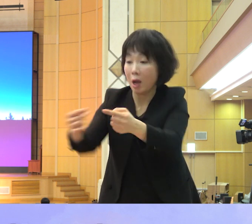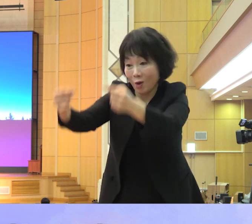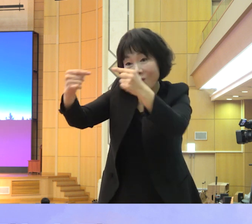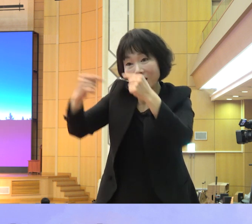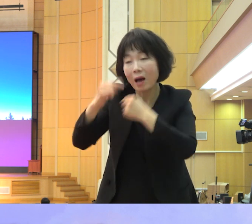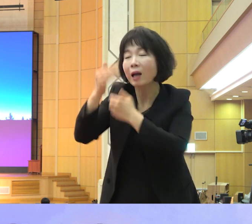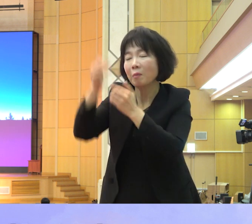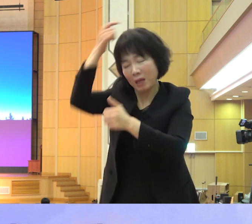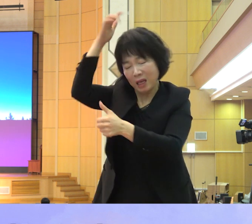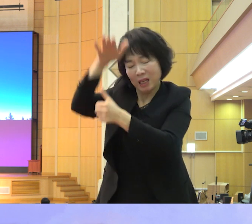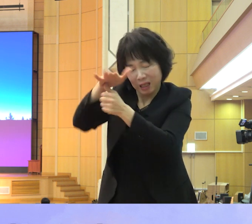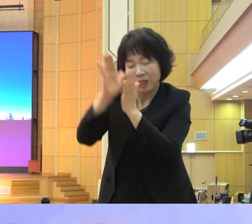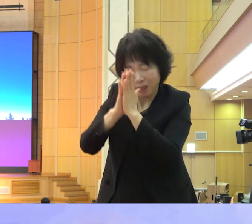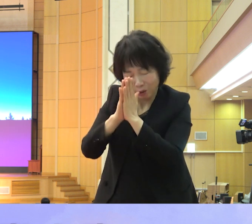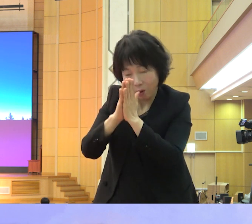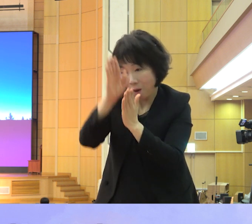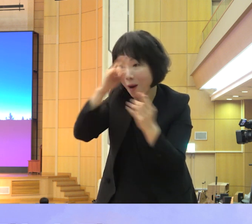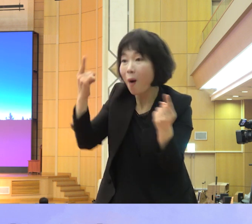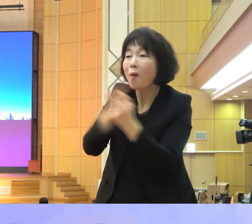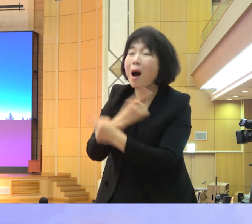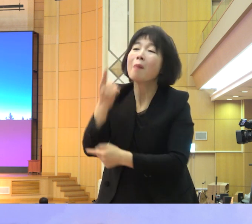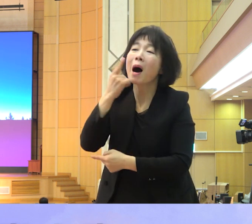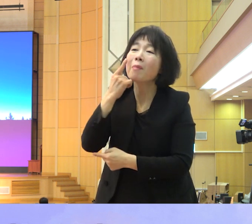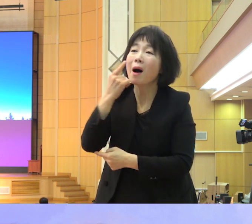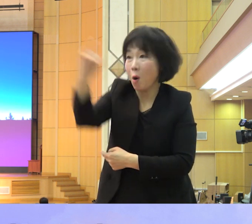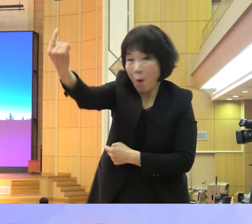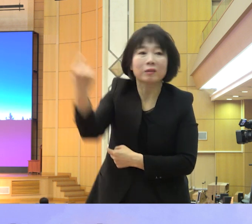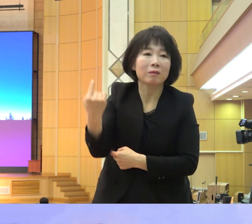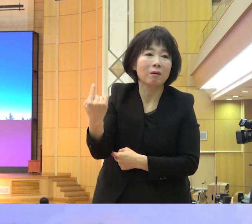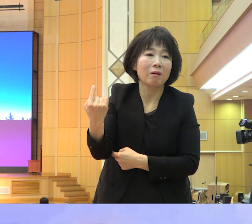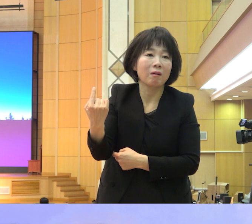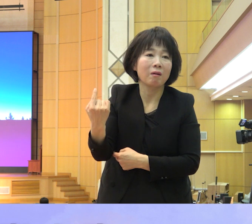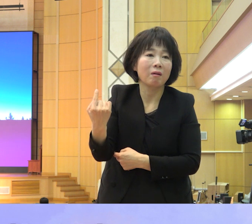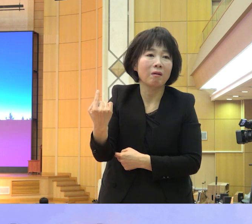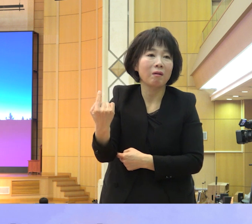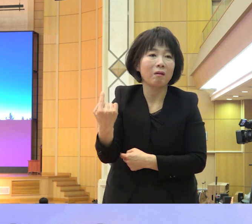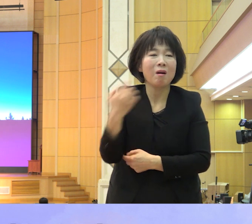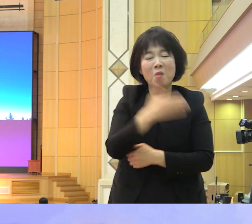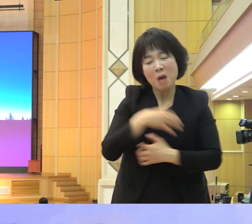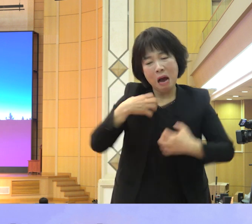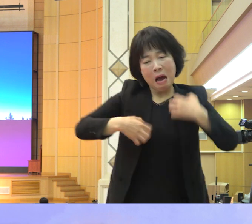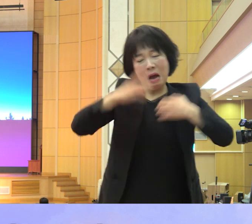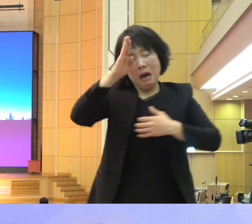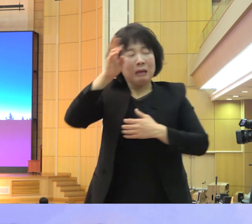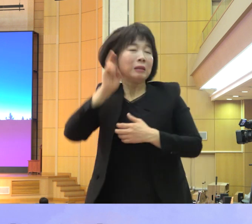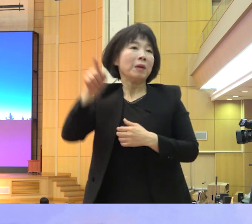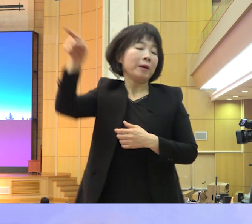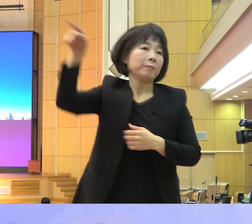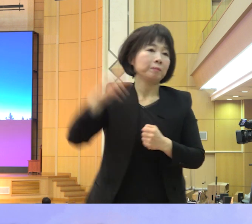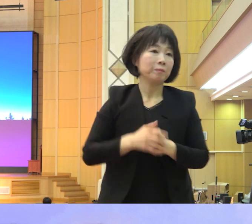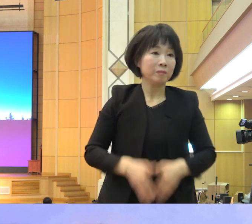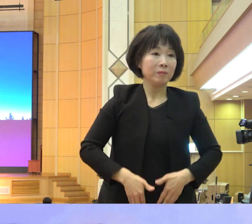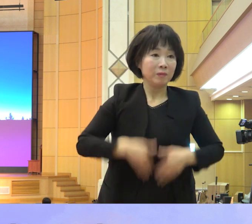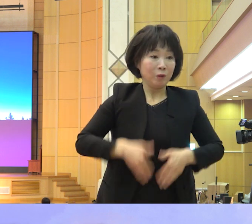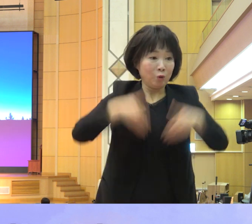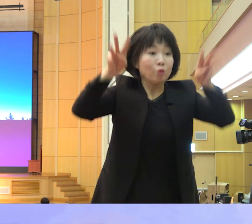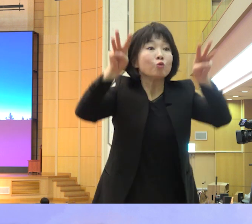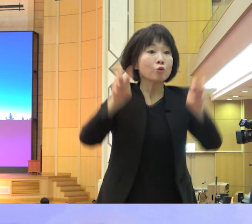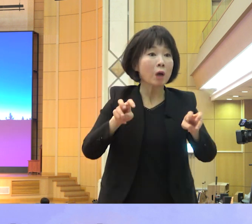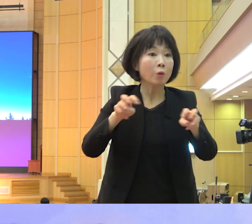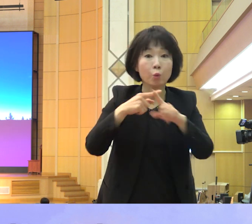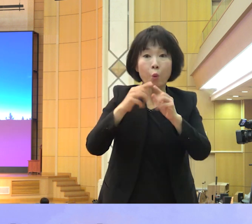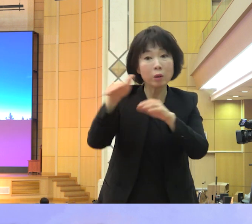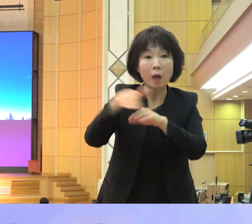기도하고 고침받고, 안 고쳐지면 그냥 천국 가자. 그때 우리 춘천 지교회 교인도